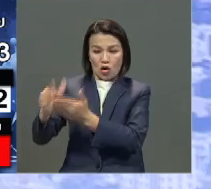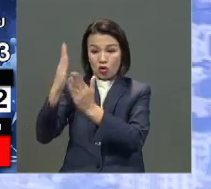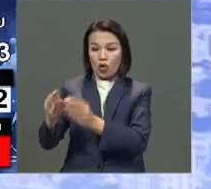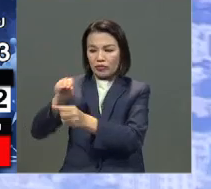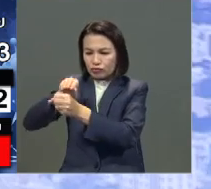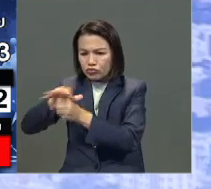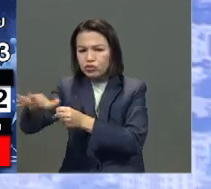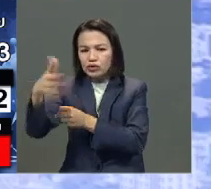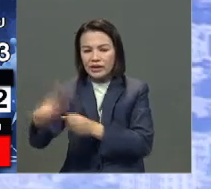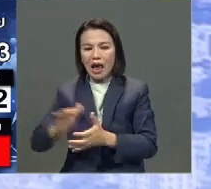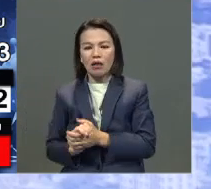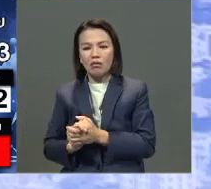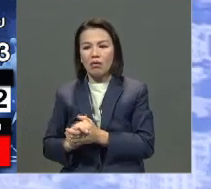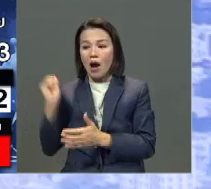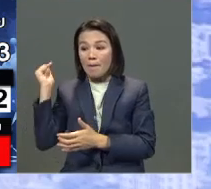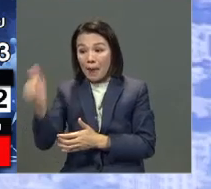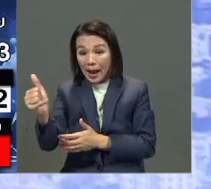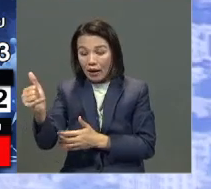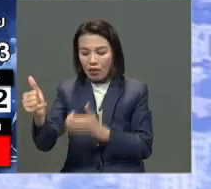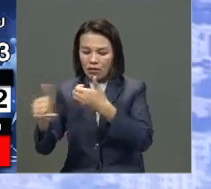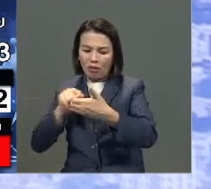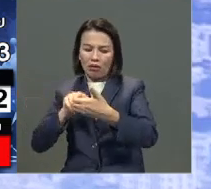เอาเท่าไหร่เดี๋ยวถ้าเรามีแอพพลิเคชั่นตัวนี้ถ้ามีคนติดเชื้อขึ้นมาแล้วท่านm11คนที่ไปจะถูกตามตัวไปแล้วก็เฉพาะเจาะจงไปแล้วก็ใช้เงินน้อยในการตรวจเราใช้เวลาน้อยในการที่จะจัดการนี่คือความสำคัญตรงนี้จะใช้ข้อมูลเมื่อเกิดโรคเท่านั้นถ้าไม่เกิดโรคท่านก็ยังมีความเป็นส่วนตัวดูได้ตลอดเวลาครับอ่ะ